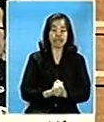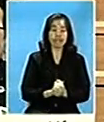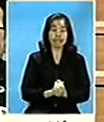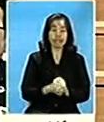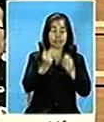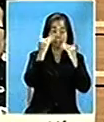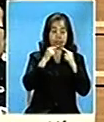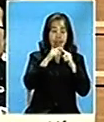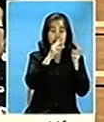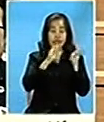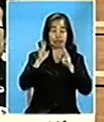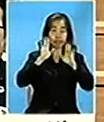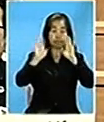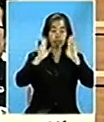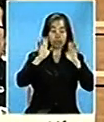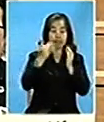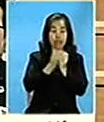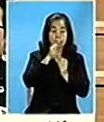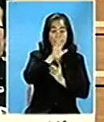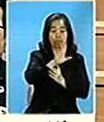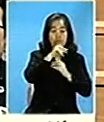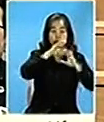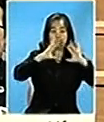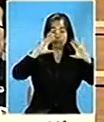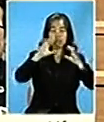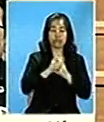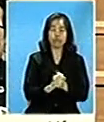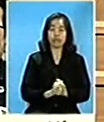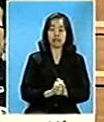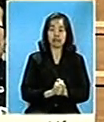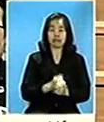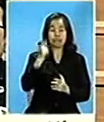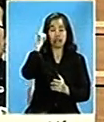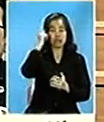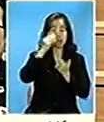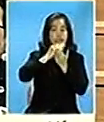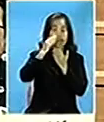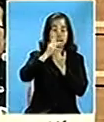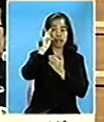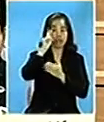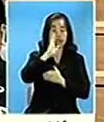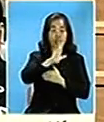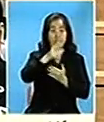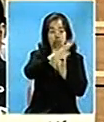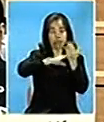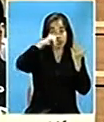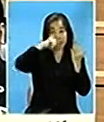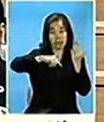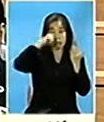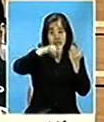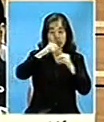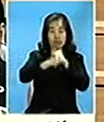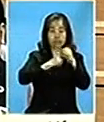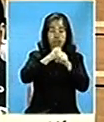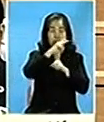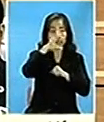ประมาณการนะครับของหน่วยงานราชการเองนะครับคาดว่าหนี้สาธารณะของประเทศในปลายปี